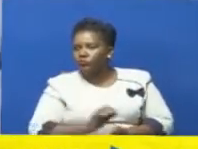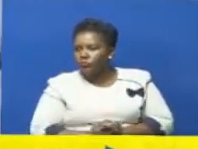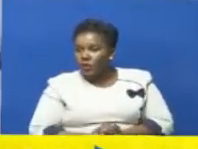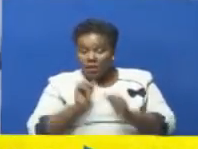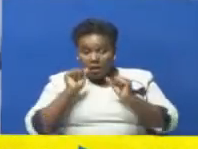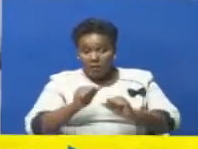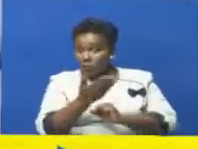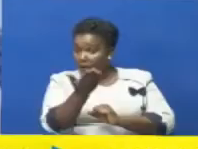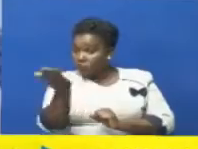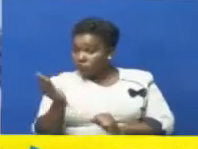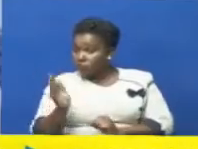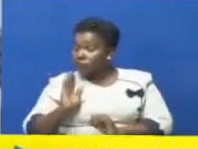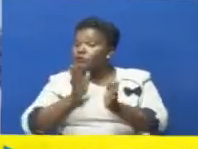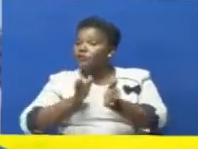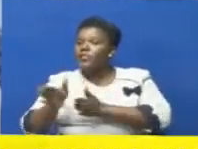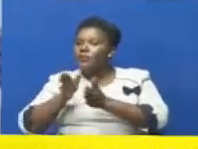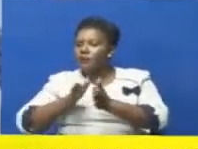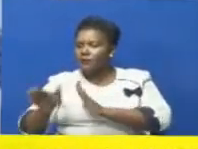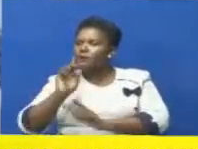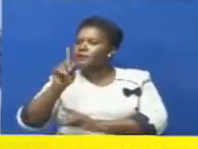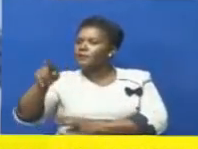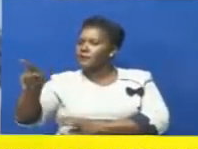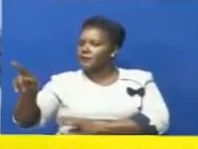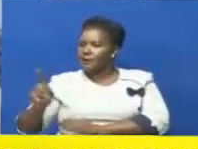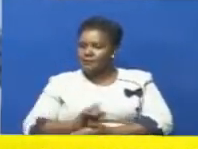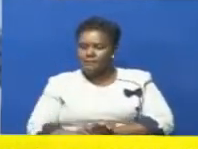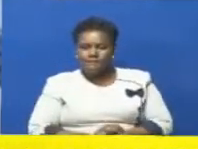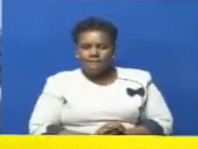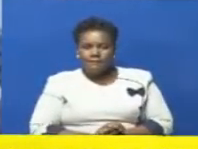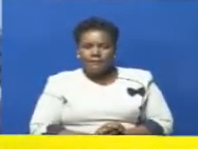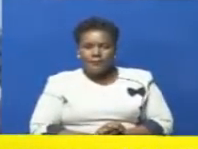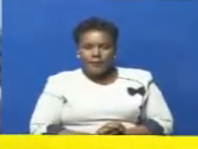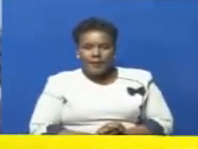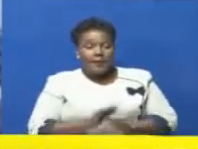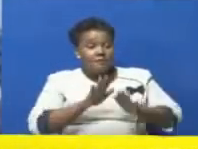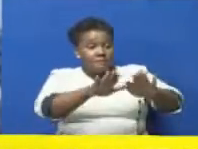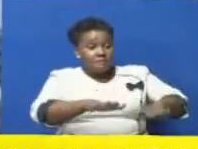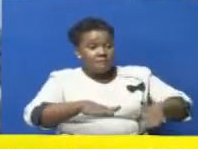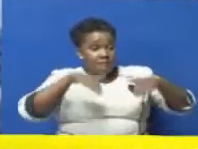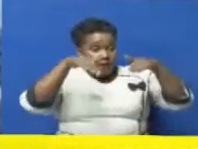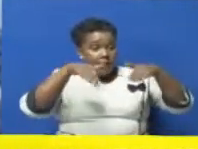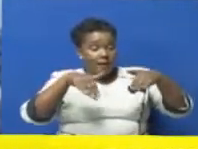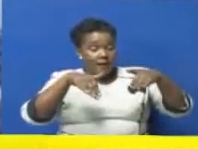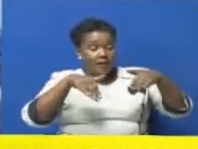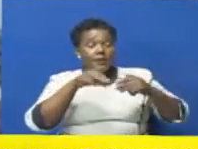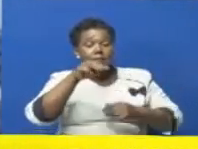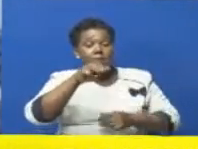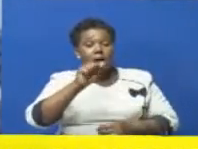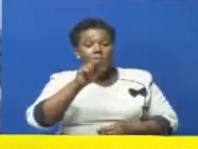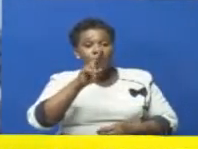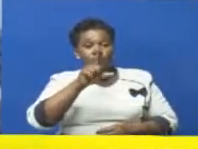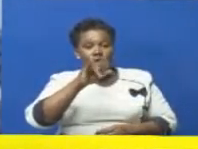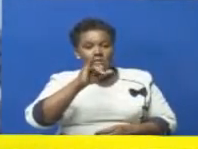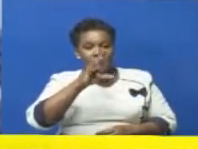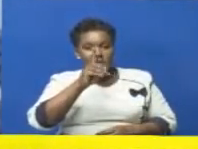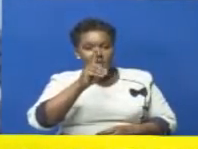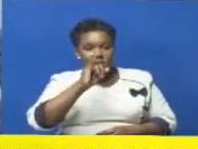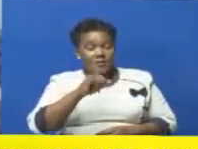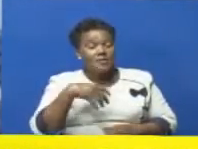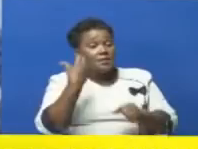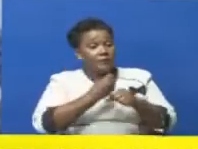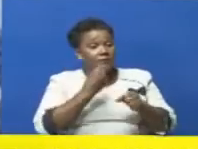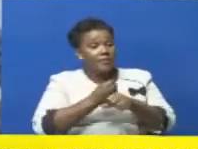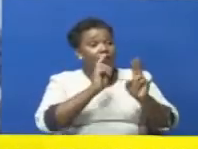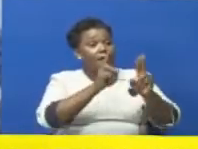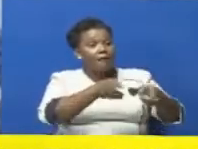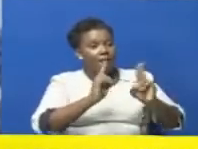tujiandae kwa sensa. Baraza la Maulidi kitaifa limefanyika mkoani Kagera katika uwanja wa Kaitaba na kuhudhuriwa na